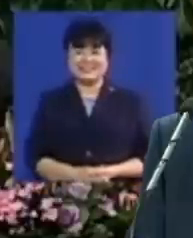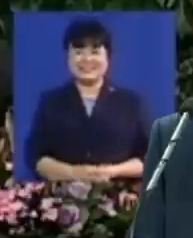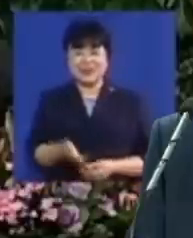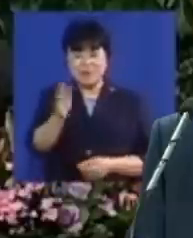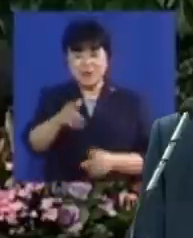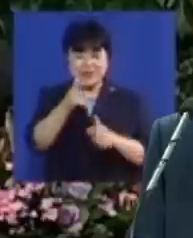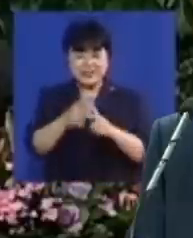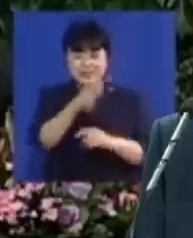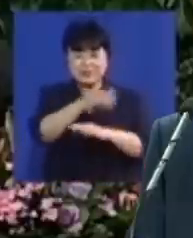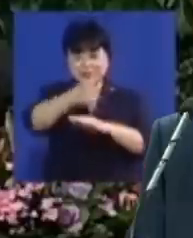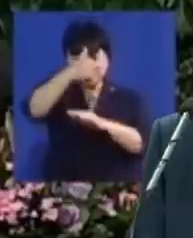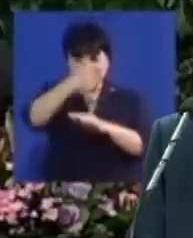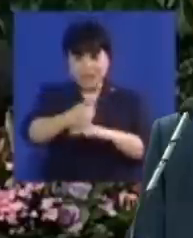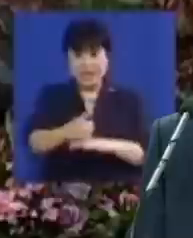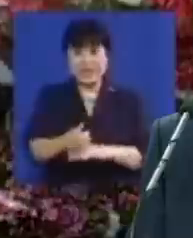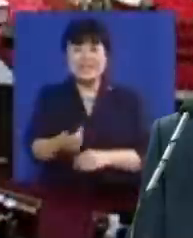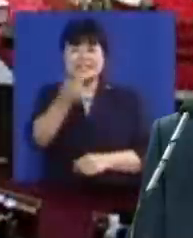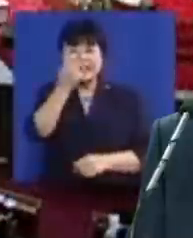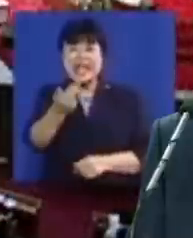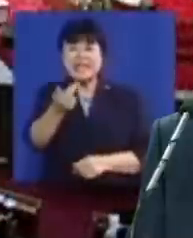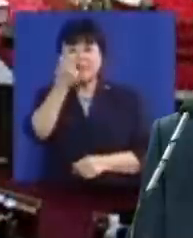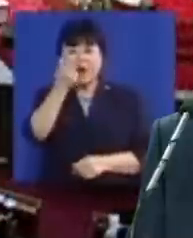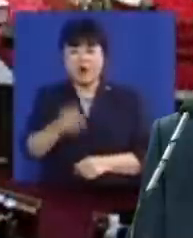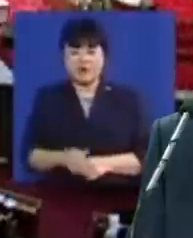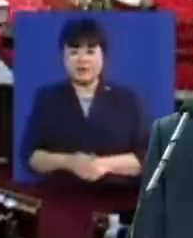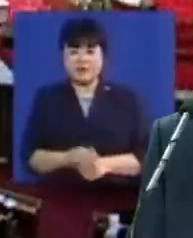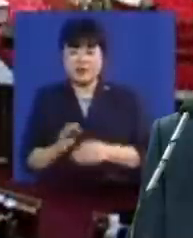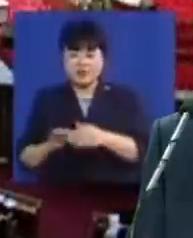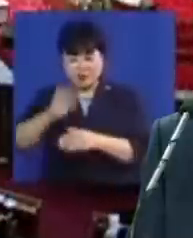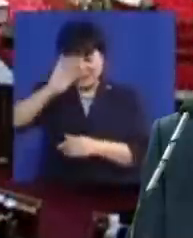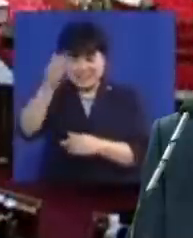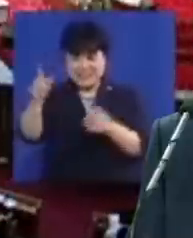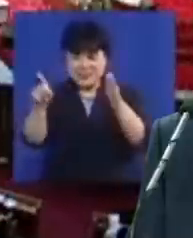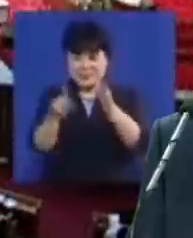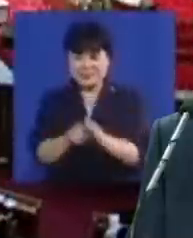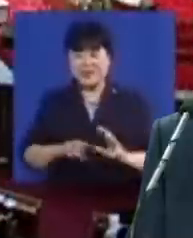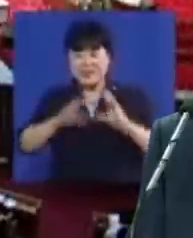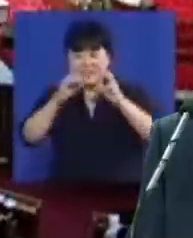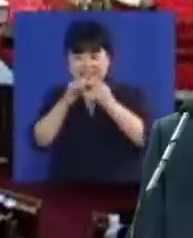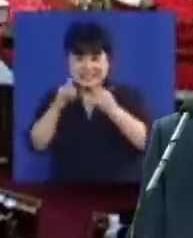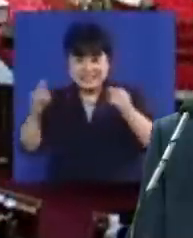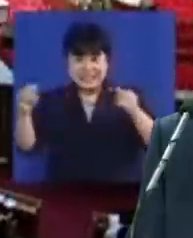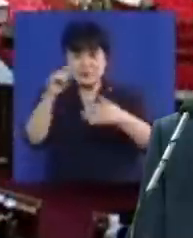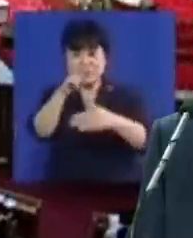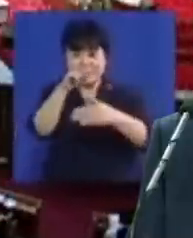그러면 예수 그리스도의 생명이 우리에게 넘쳐나는 것입니다. 세상 삶 속에는